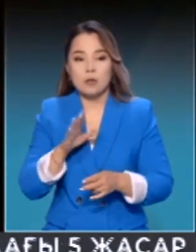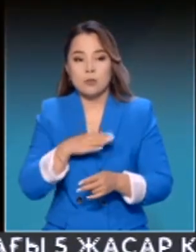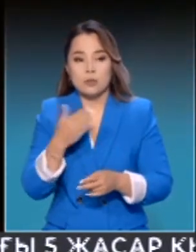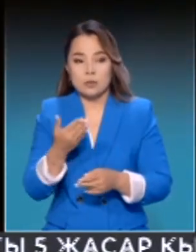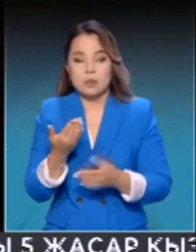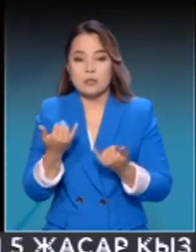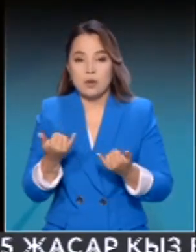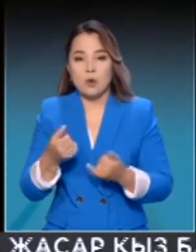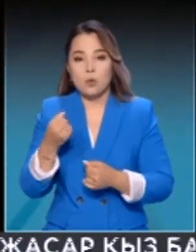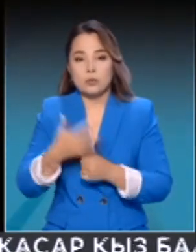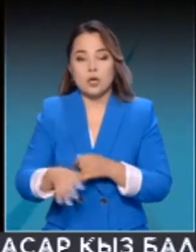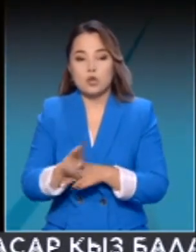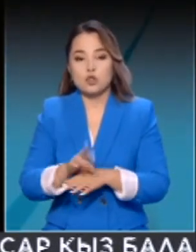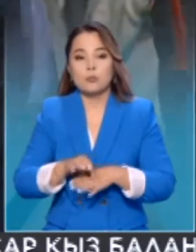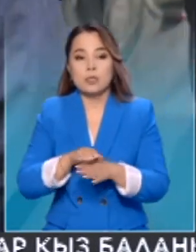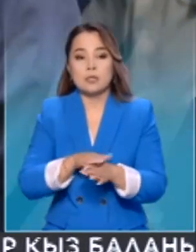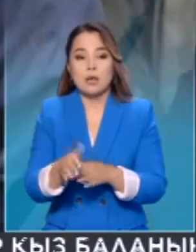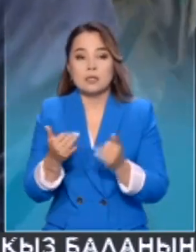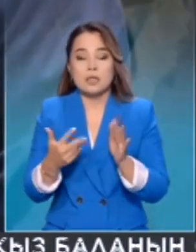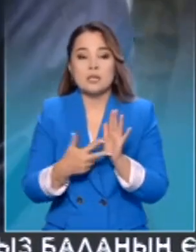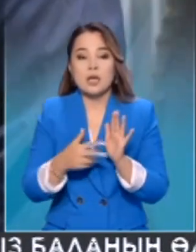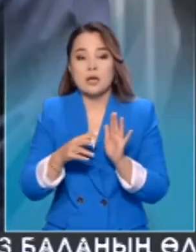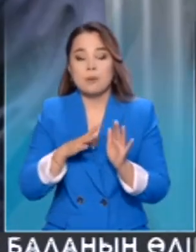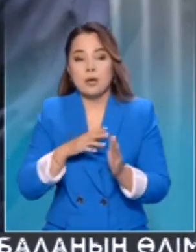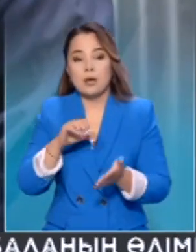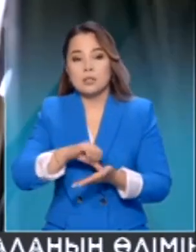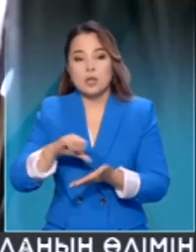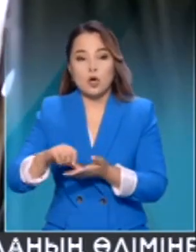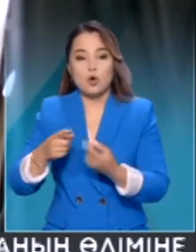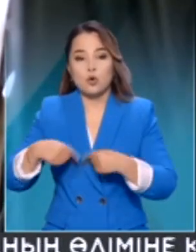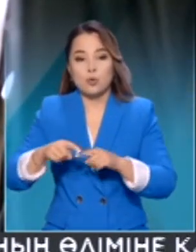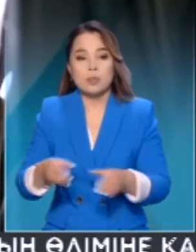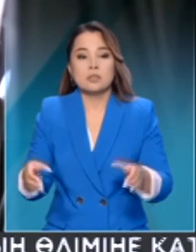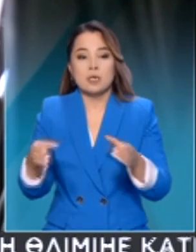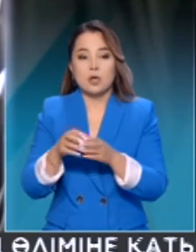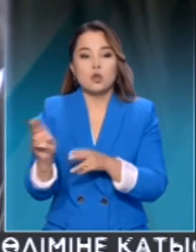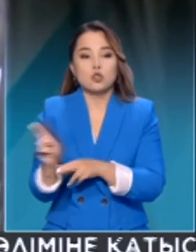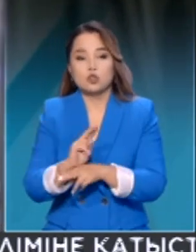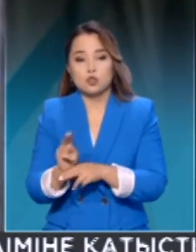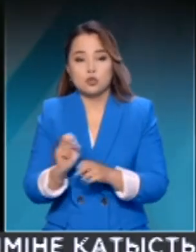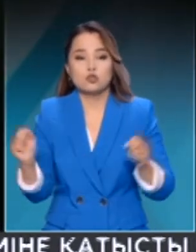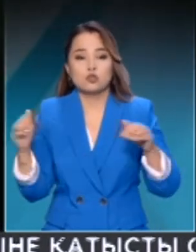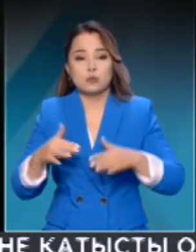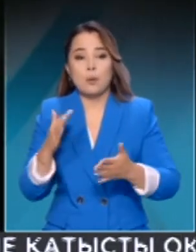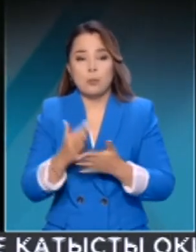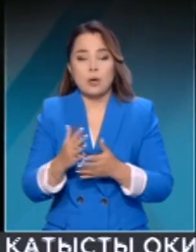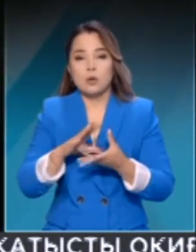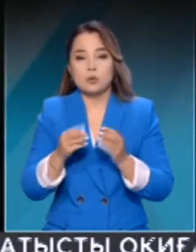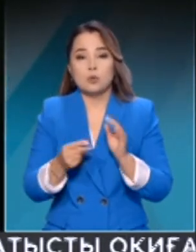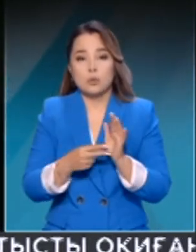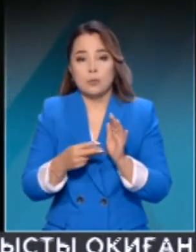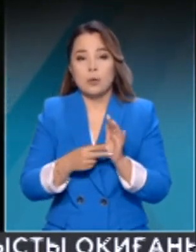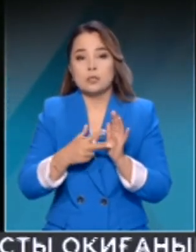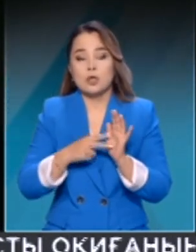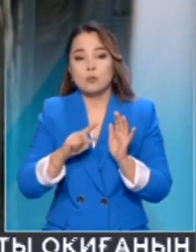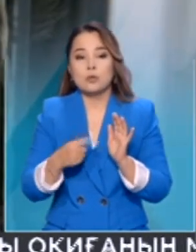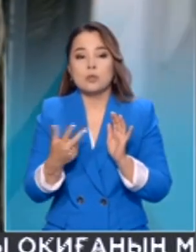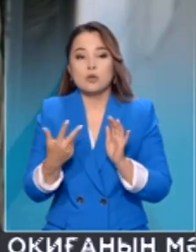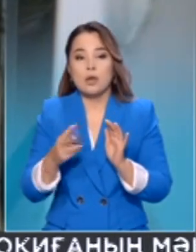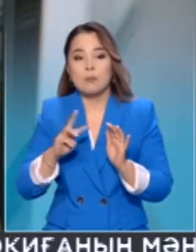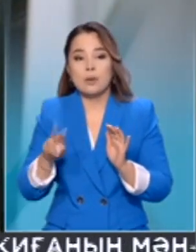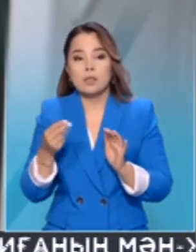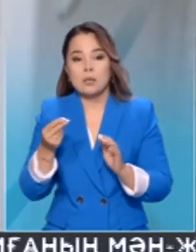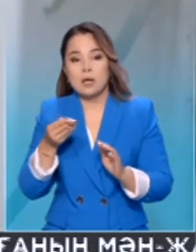еді. Аталған орталықты жөндеуге бүгінде 8 мердігер ұйым жұмылдырылды. Жөндеу жұмыстарының жалпы сомасы 8,3